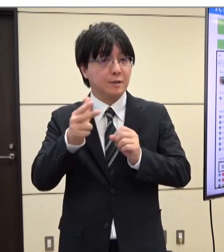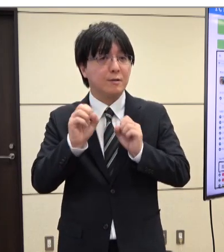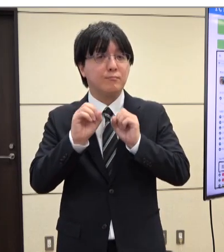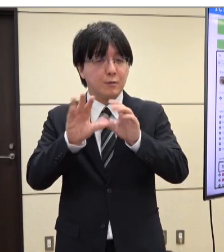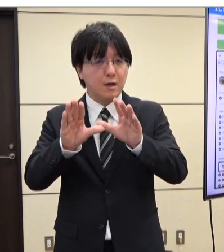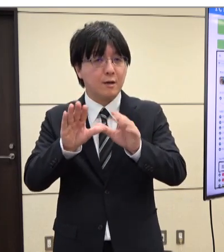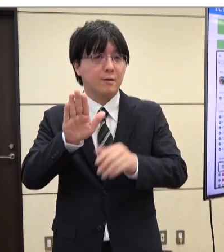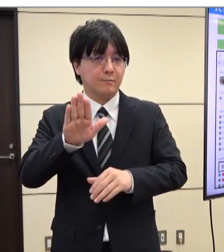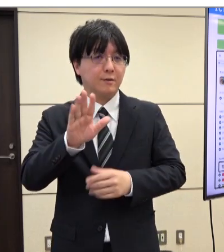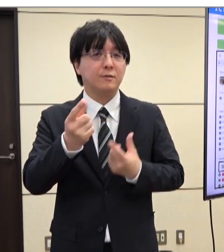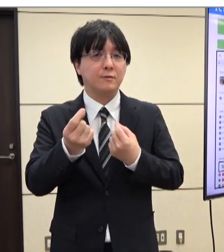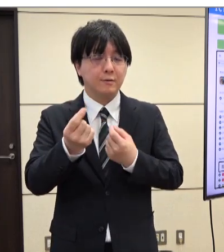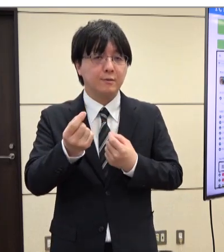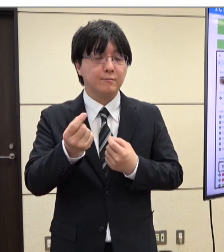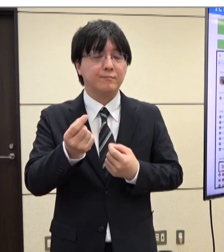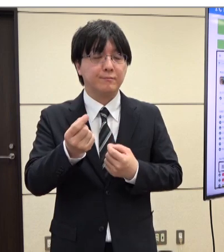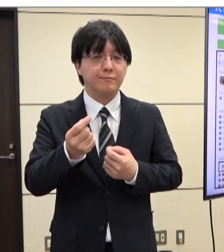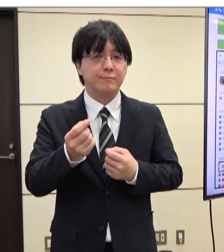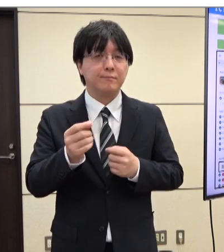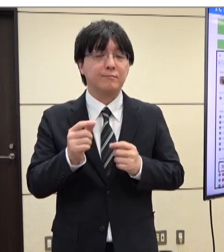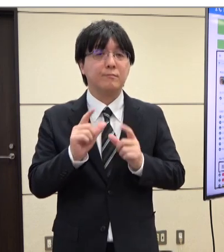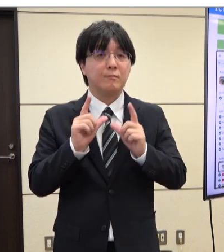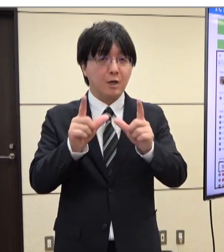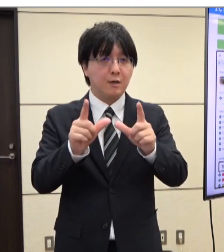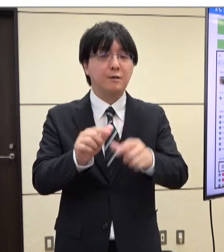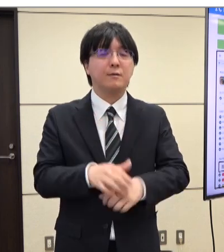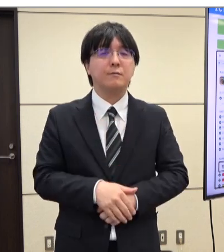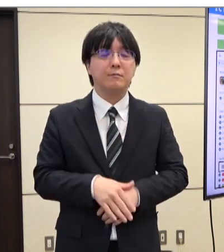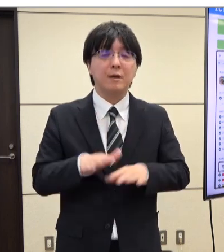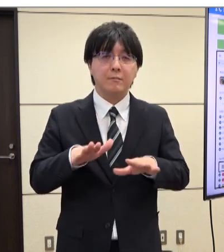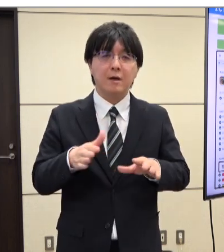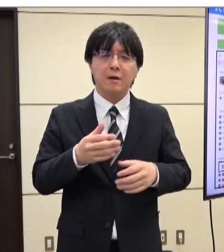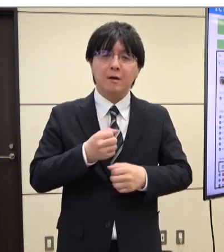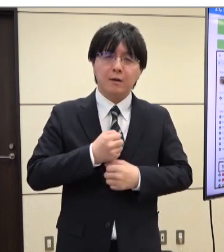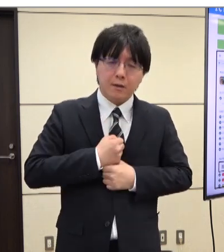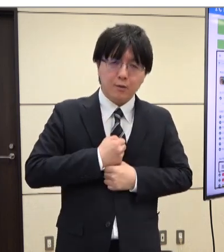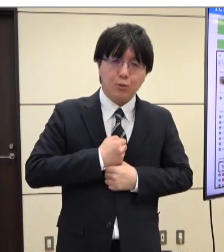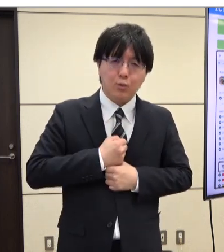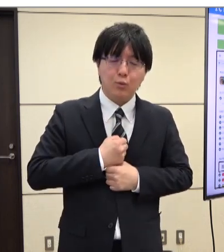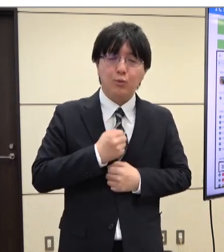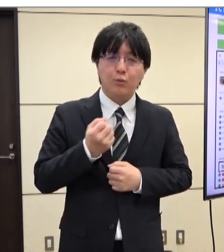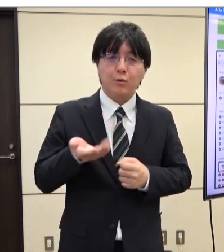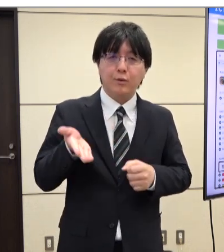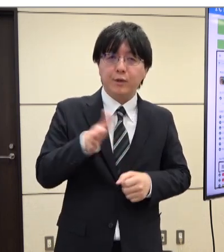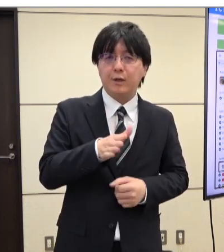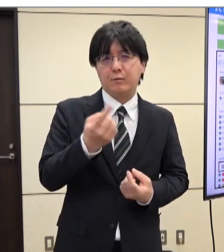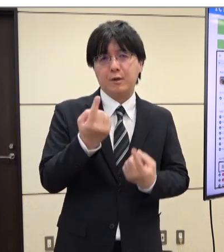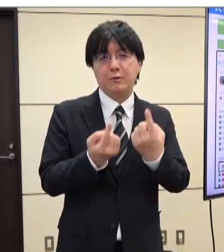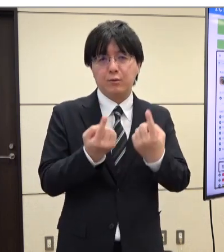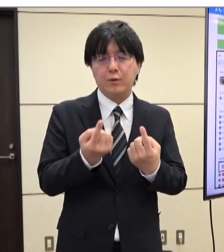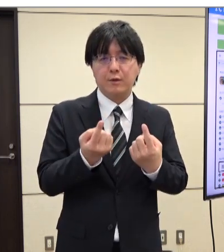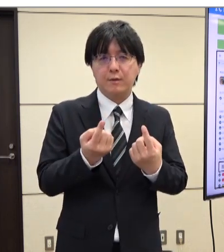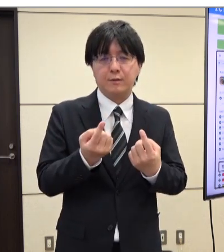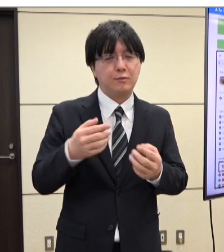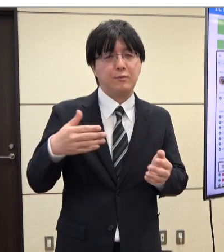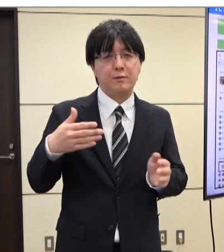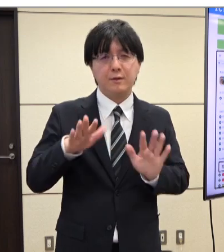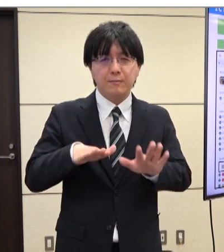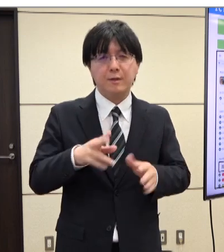える。 だからちょっと今警報を入れるかどうかというまではちょっと分かりませんけれども、まあ、当然その